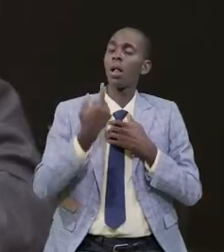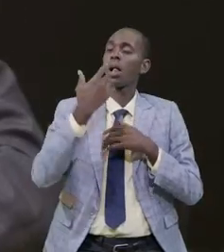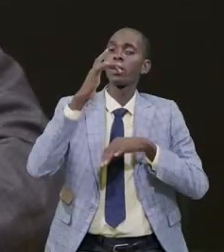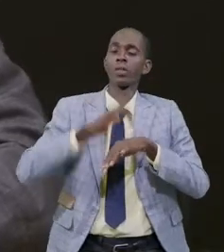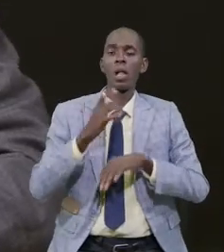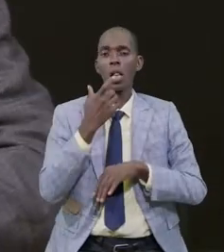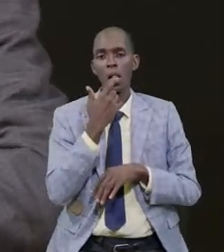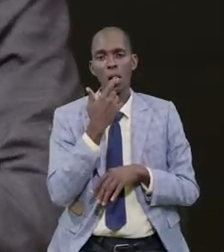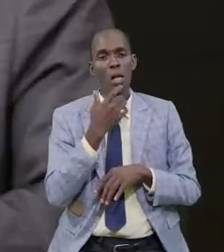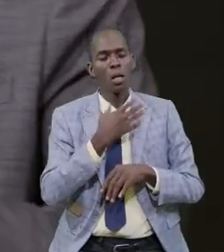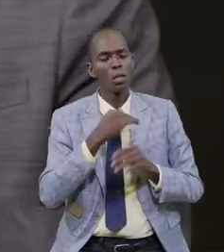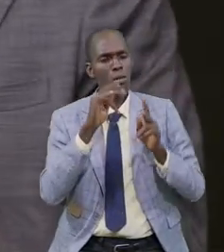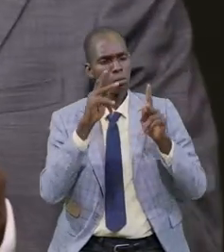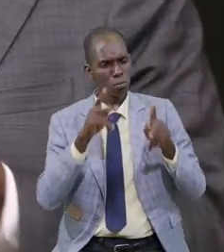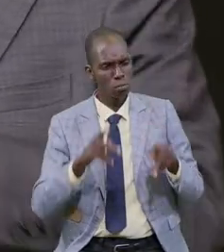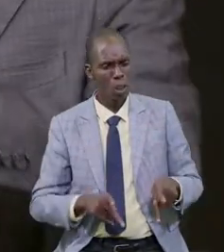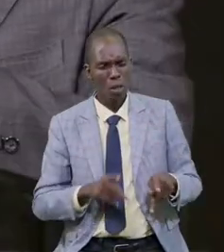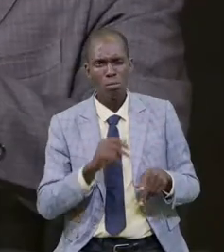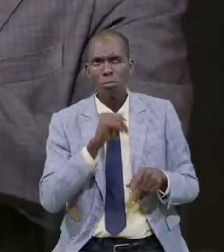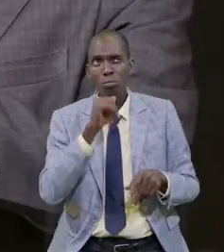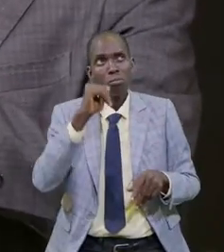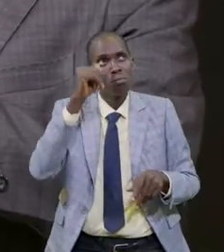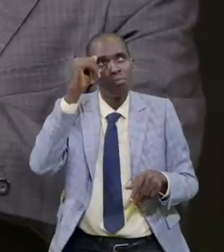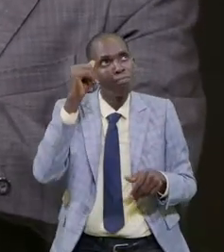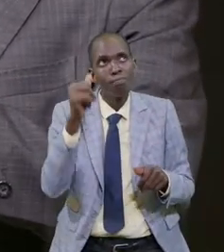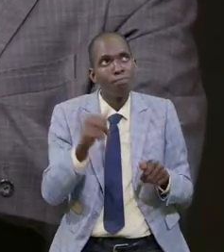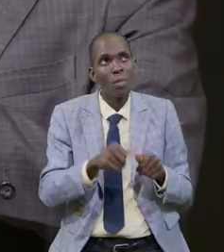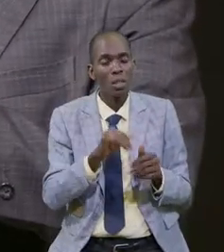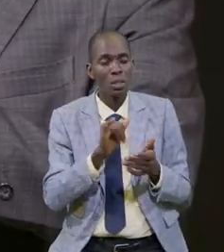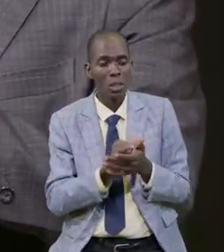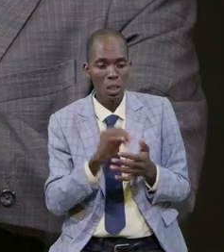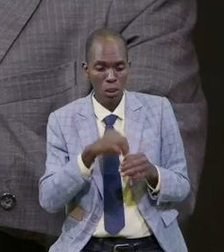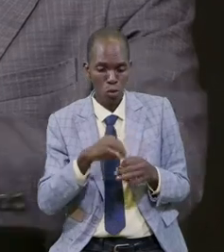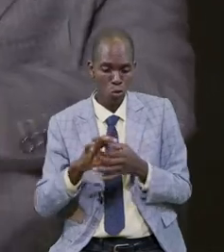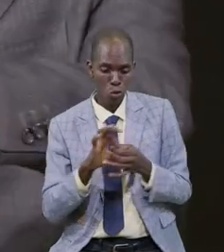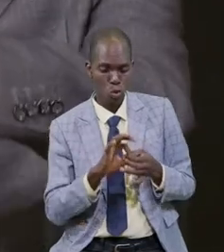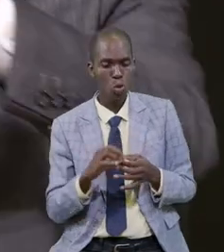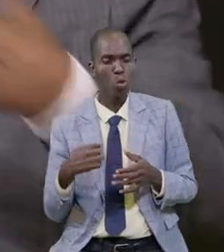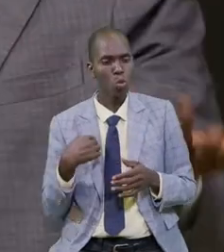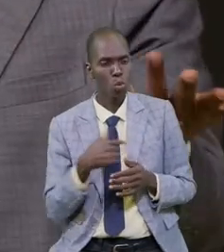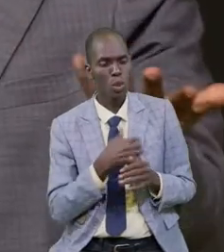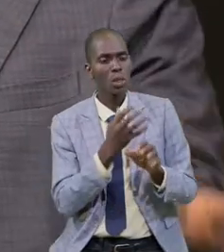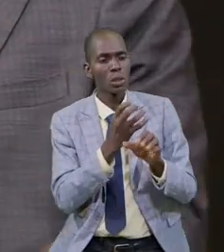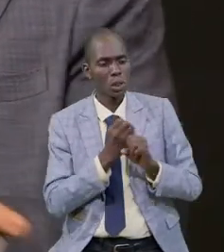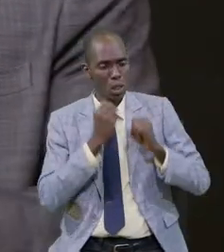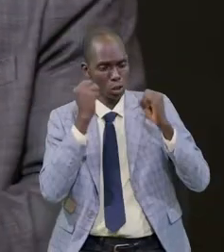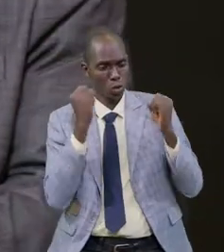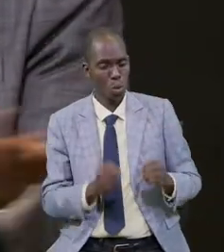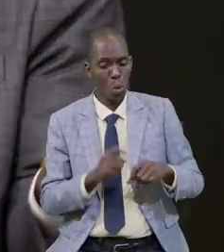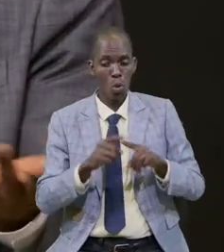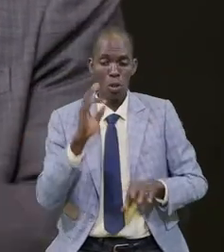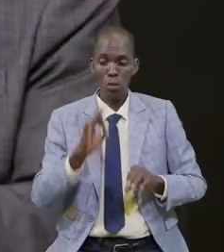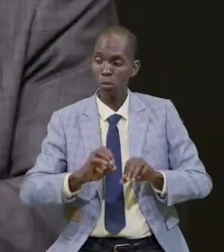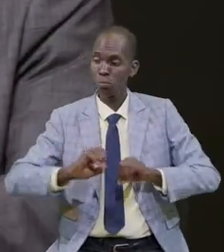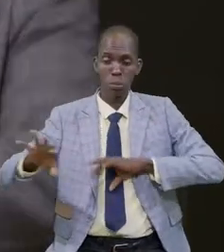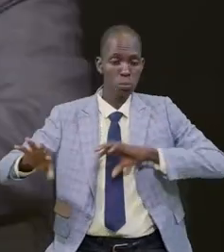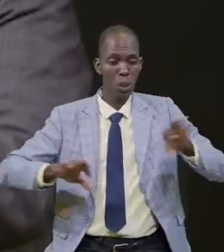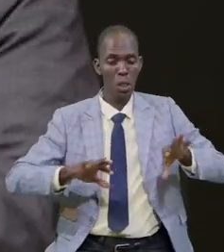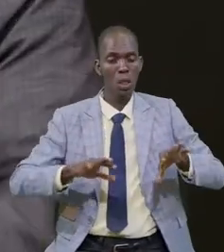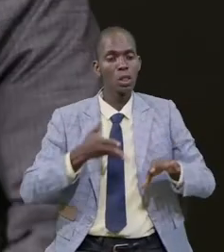la chose est parvenue à la langue, la personne ne se rappelle que l'unité dans la force.